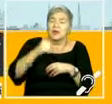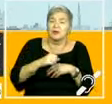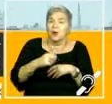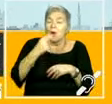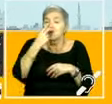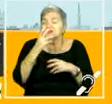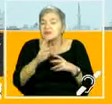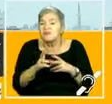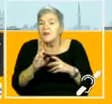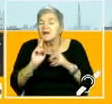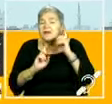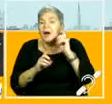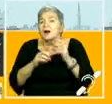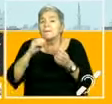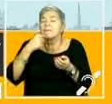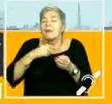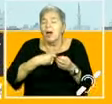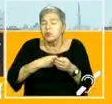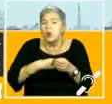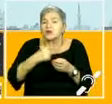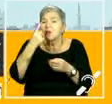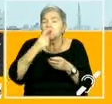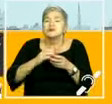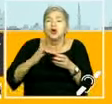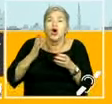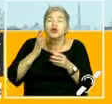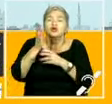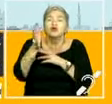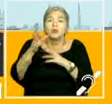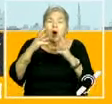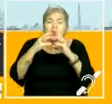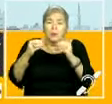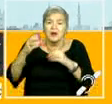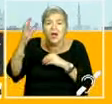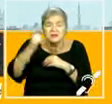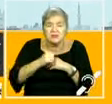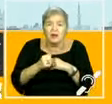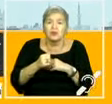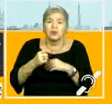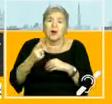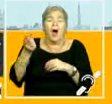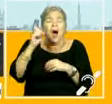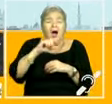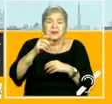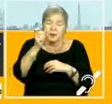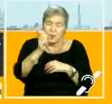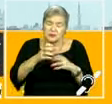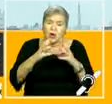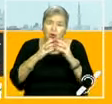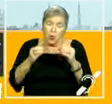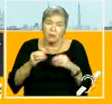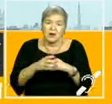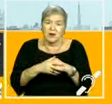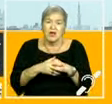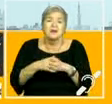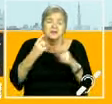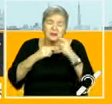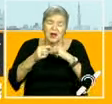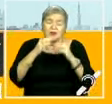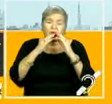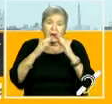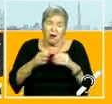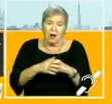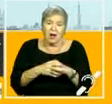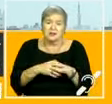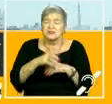cursa tarom de astăzi pentru a repatria și pe ceilalți cetățeni care se află în siguranță. Atât